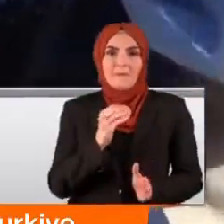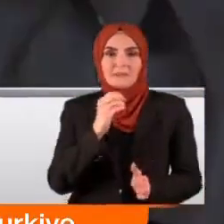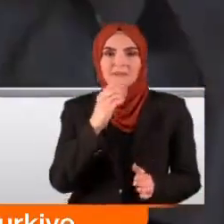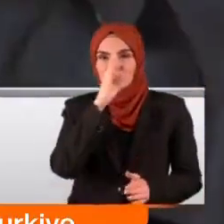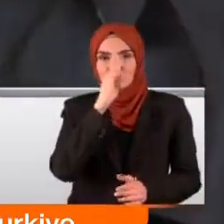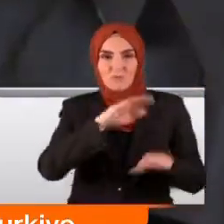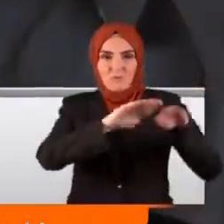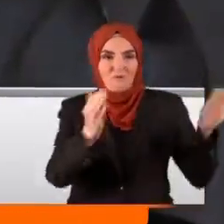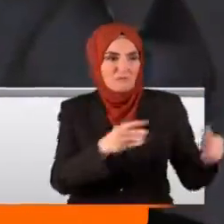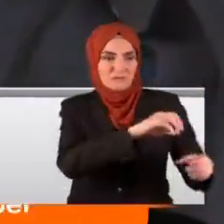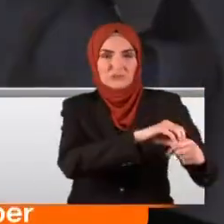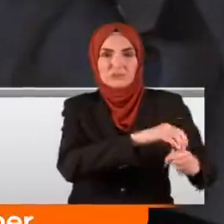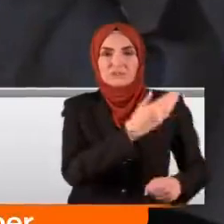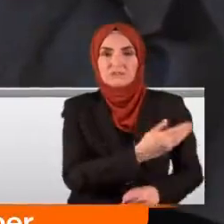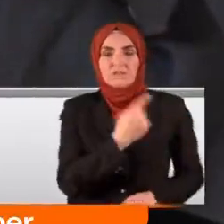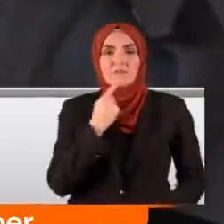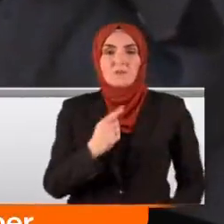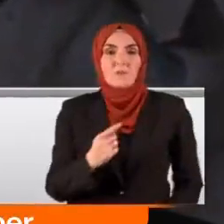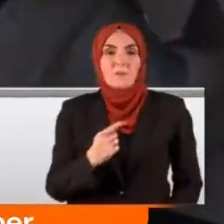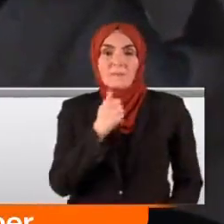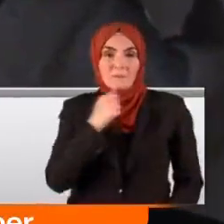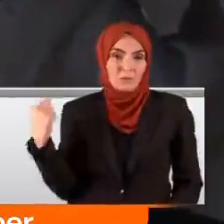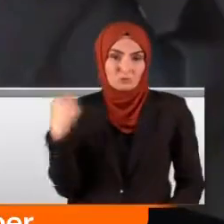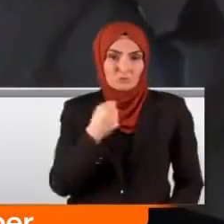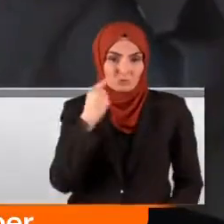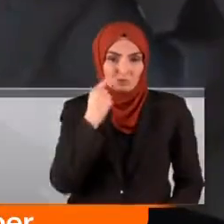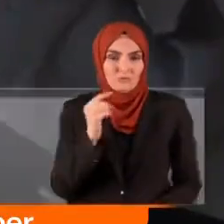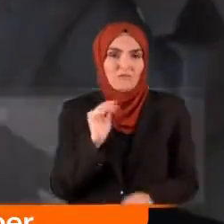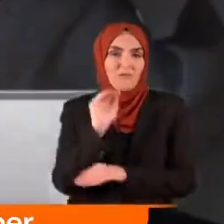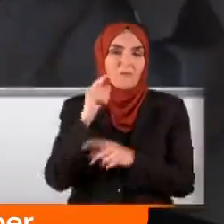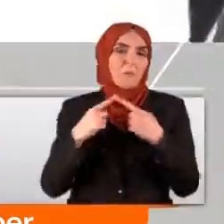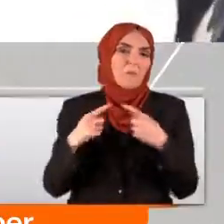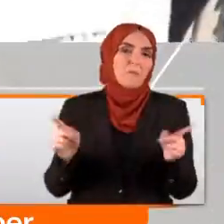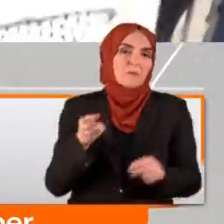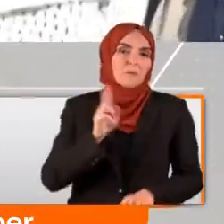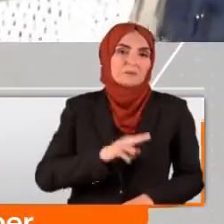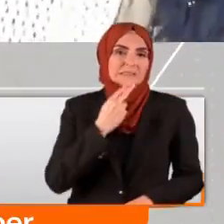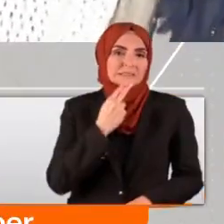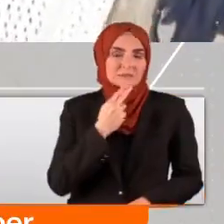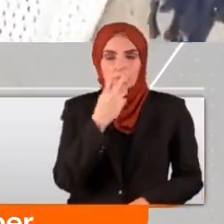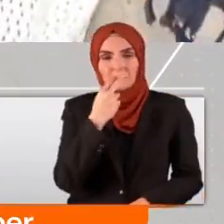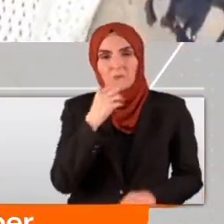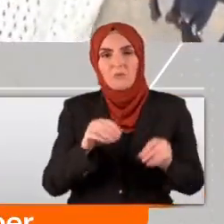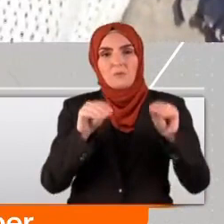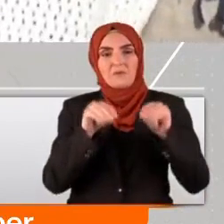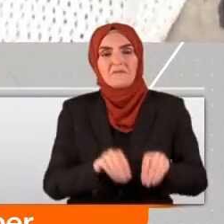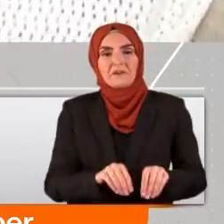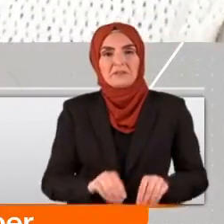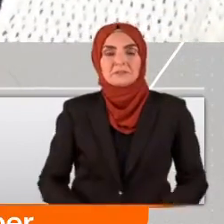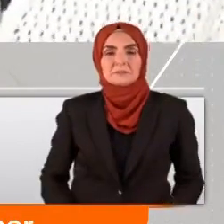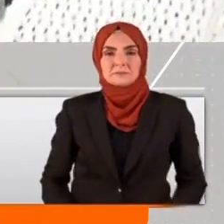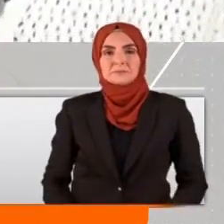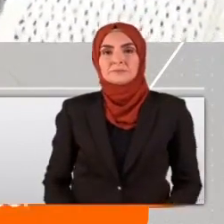kalıyordum. Babasının yumruğuyla hayattan kopan küçük kız gözyaşlarıyla toprağa verildi. Çocuğumu yere vurmuş.